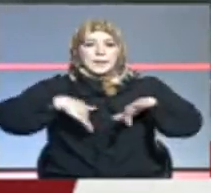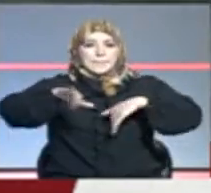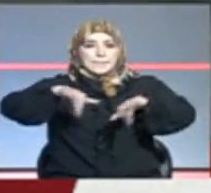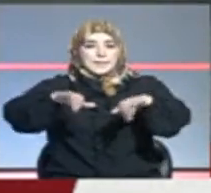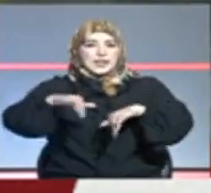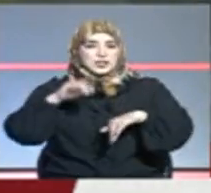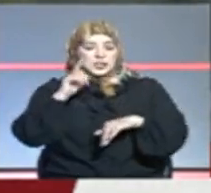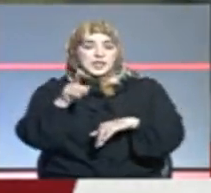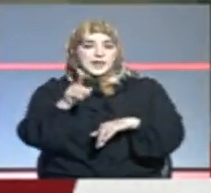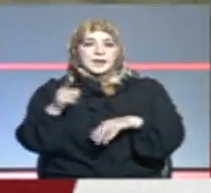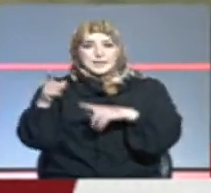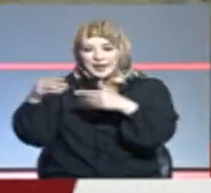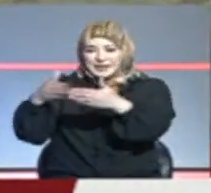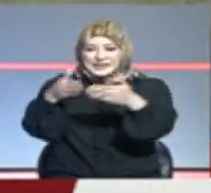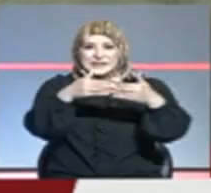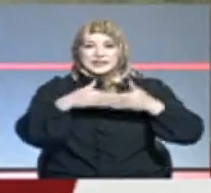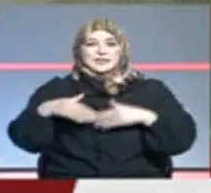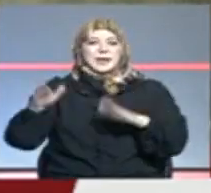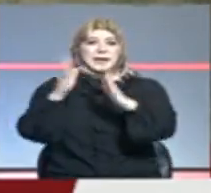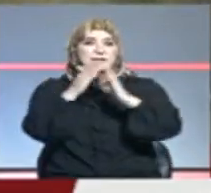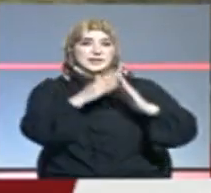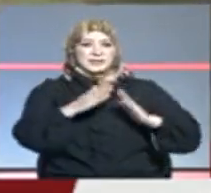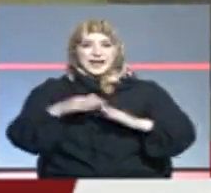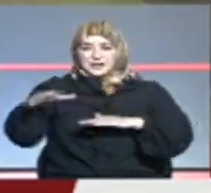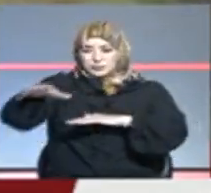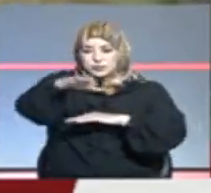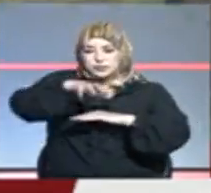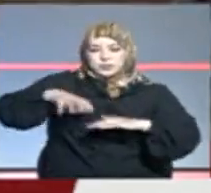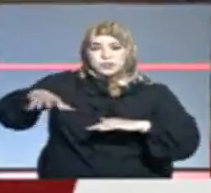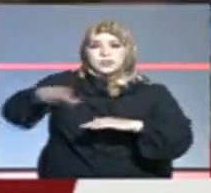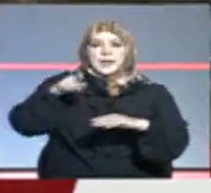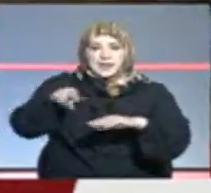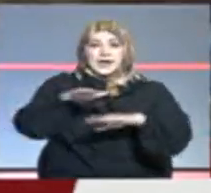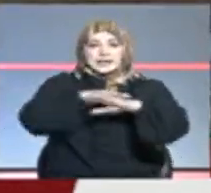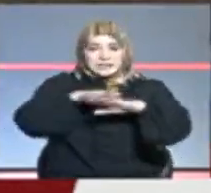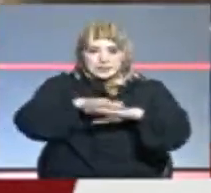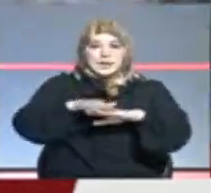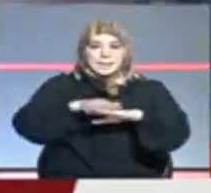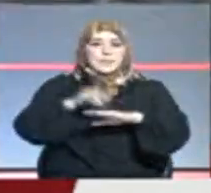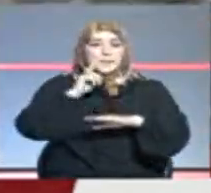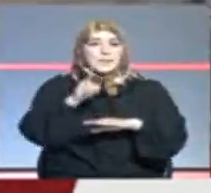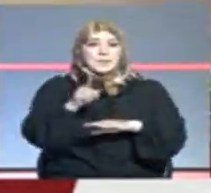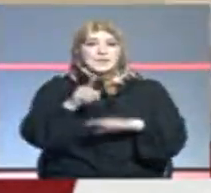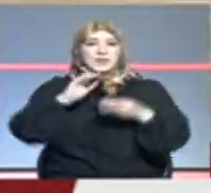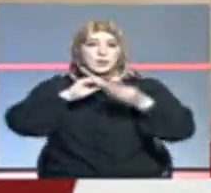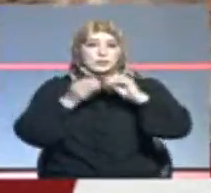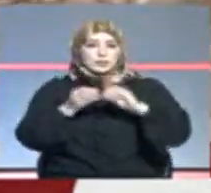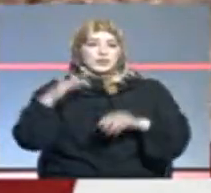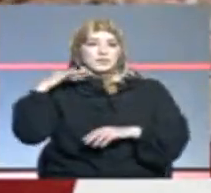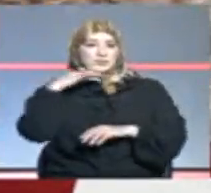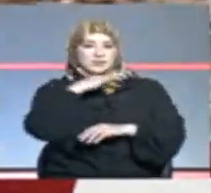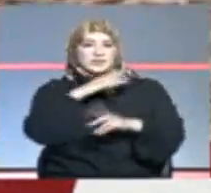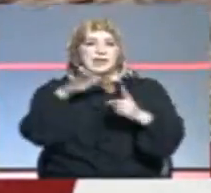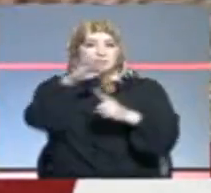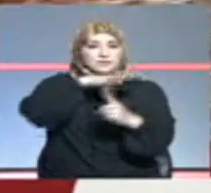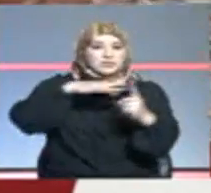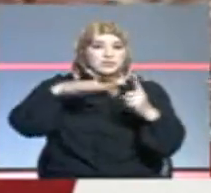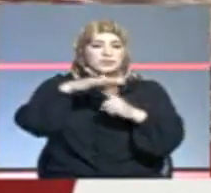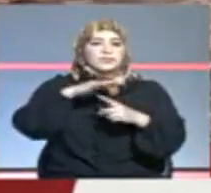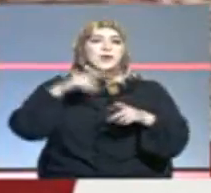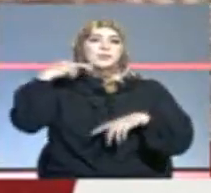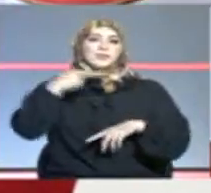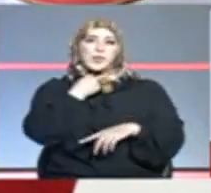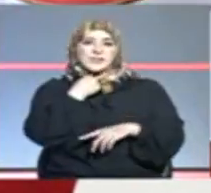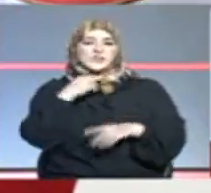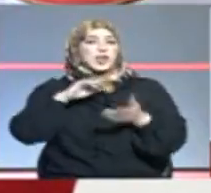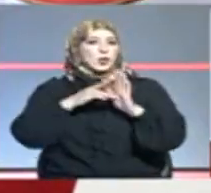العمرانية بعدد من المناطق الحضرية ساهم بشكل كبير في تردي الوضع البيئي وإفشال لكل الجهود